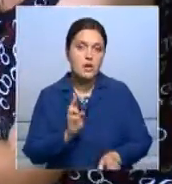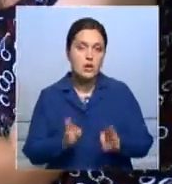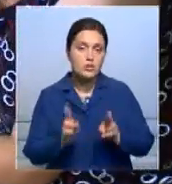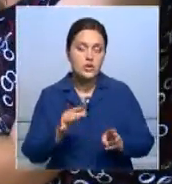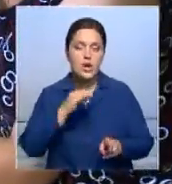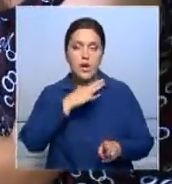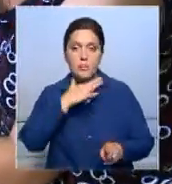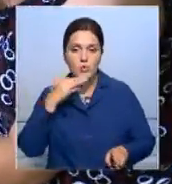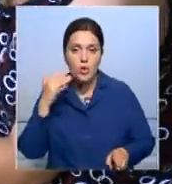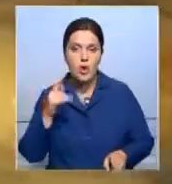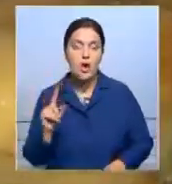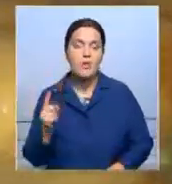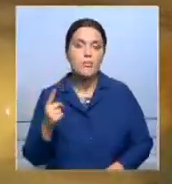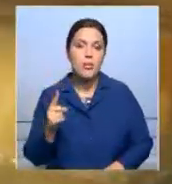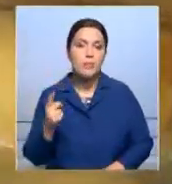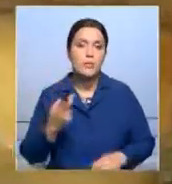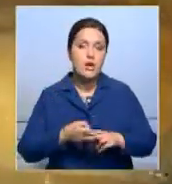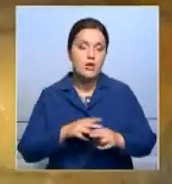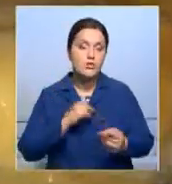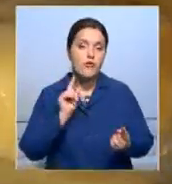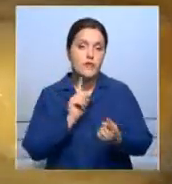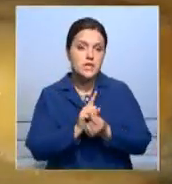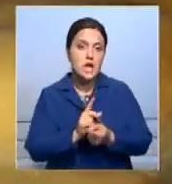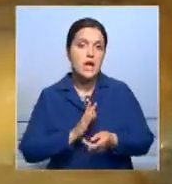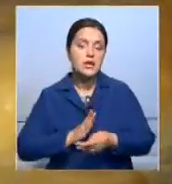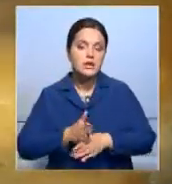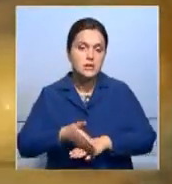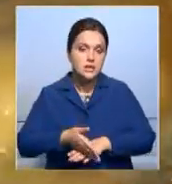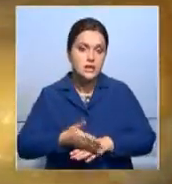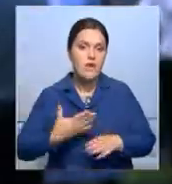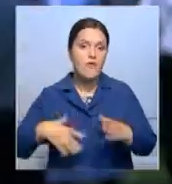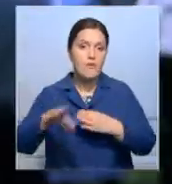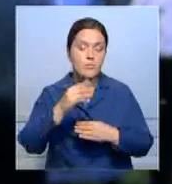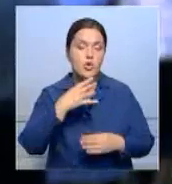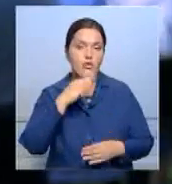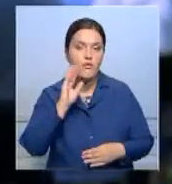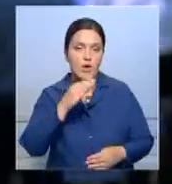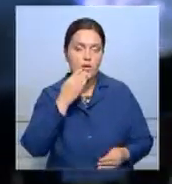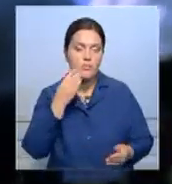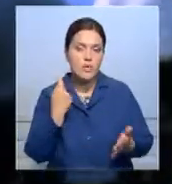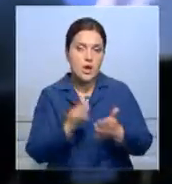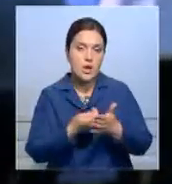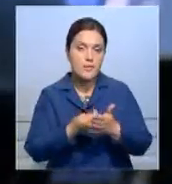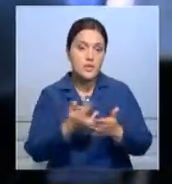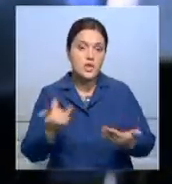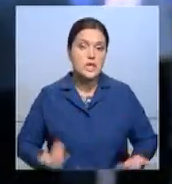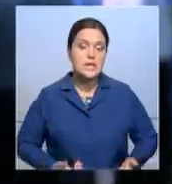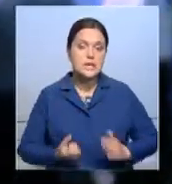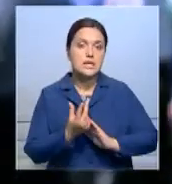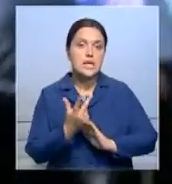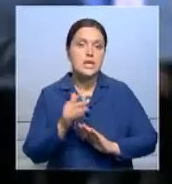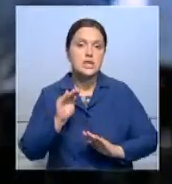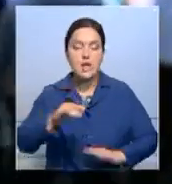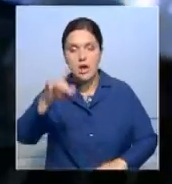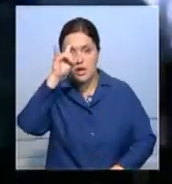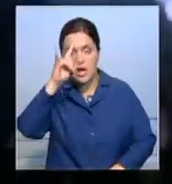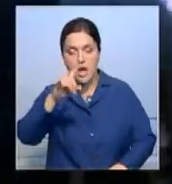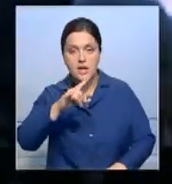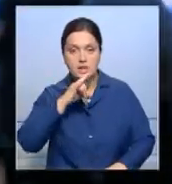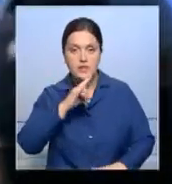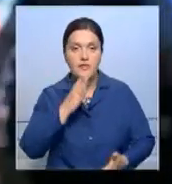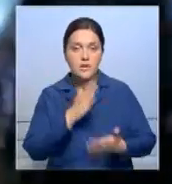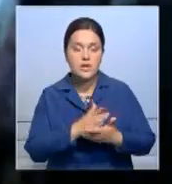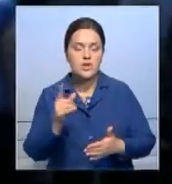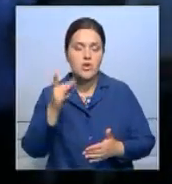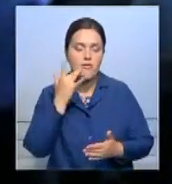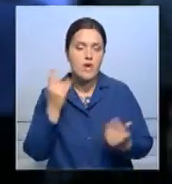многие, потому что встречаем гостей, чтобы всем хватило. В Тюменской области живут свыше 13 тысяч казахов. И здесь уже